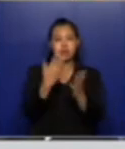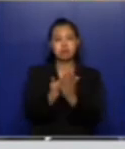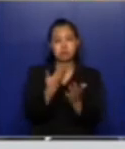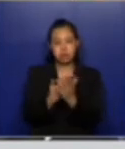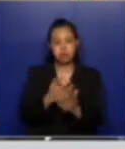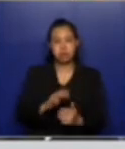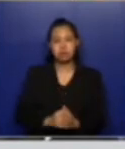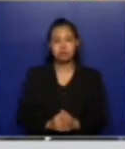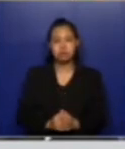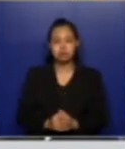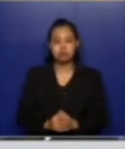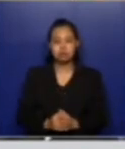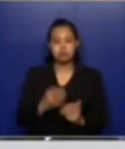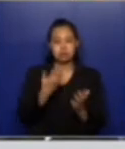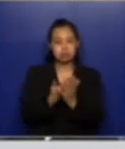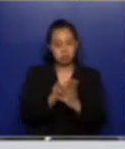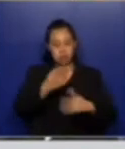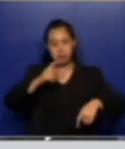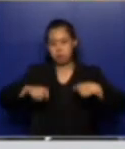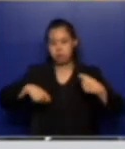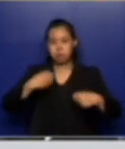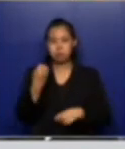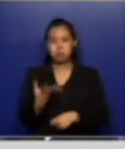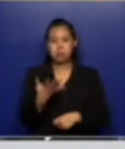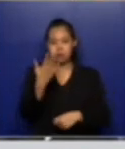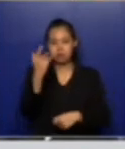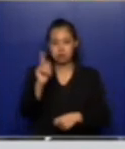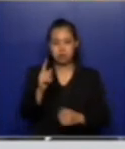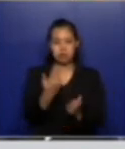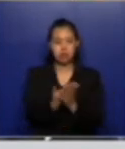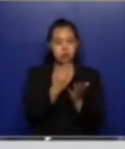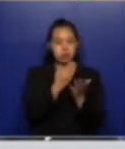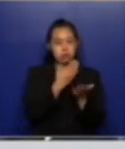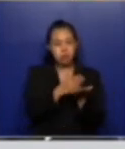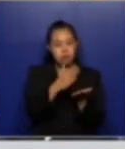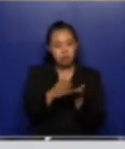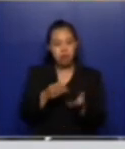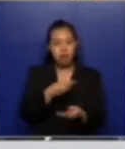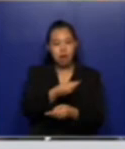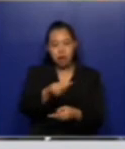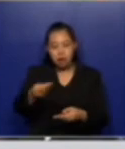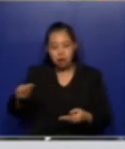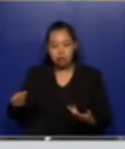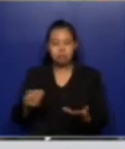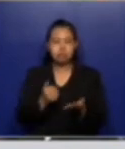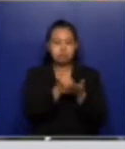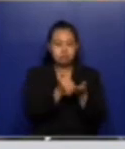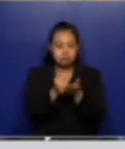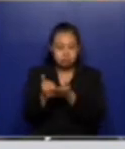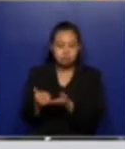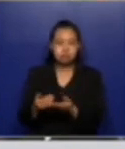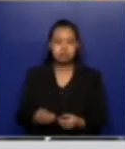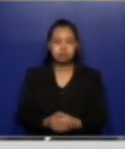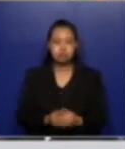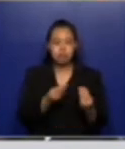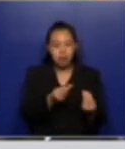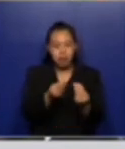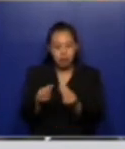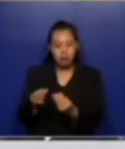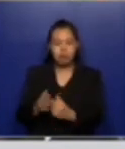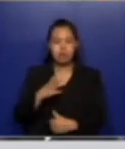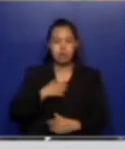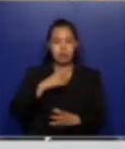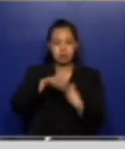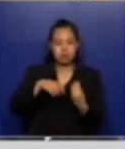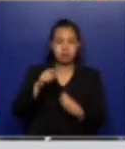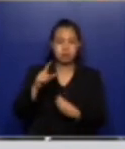การคลังนี่แหละครับที่ใช้งบประมาณมากโดยการแจกจ่ายหว่านงบประมาณลงไปเพื่อหวังผลว่าจะให้เศรษฐกิจมันฟื้